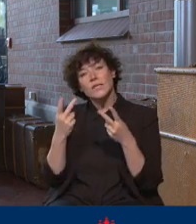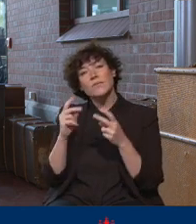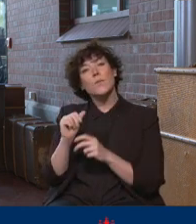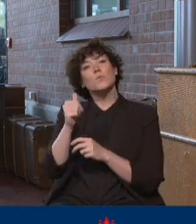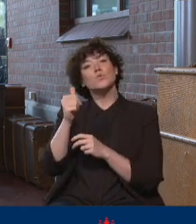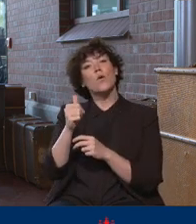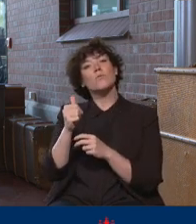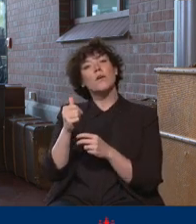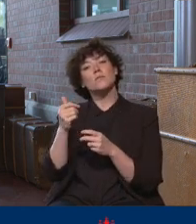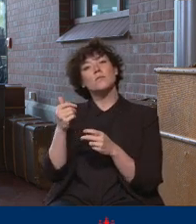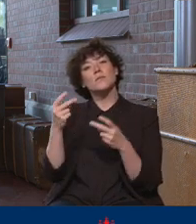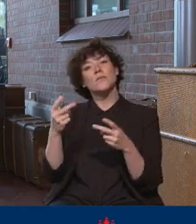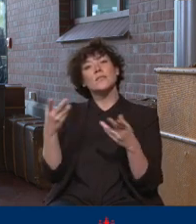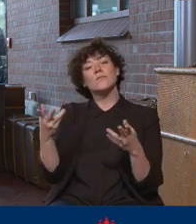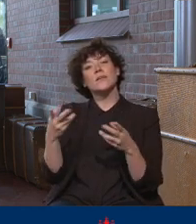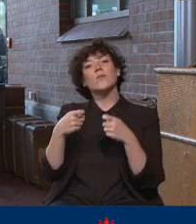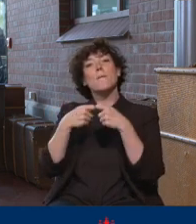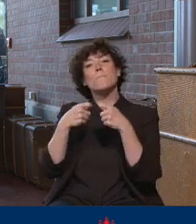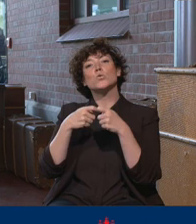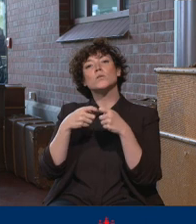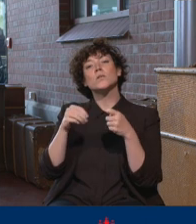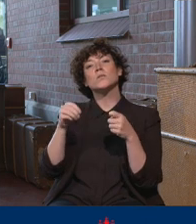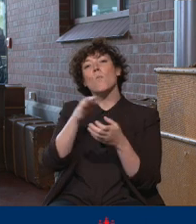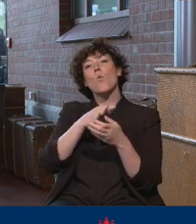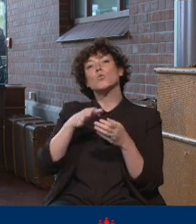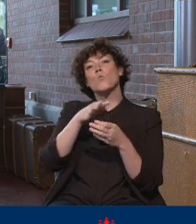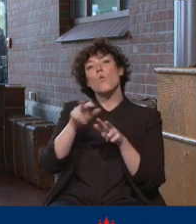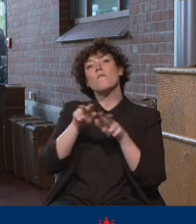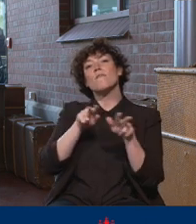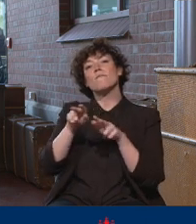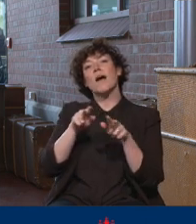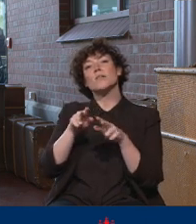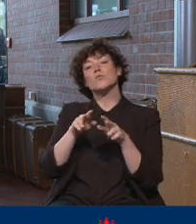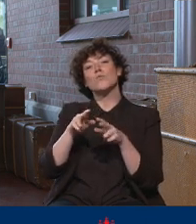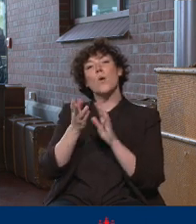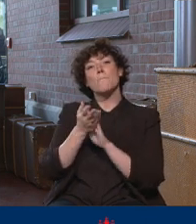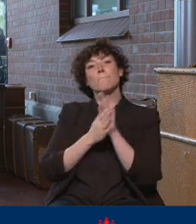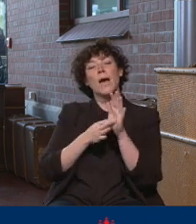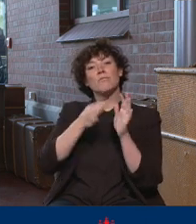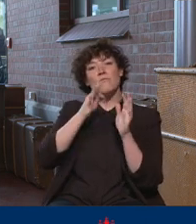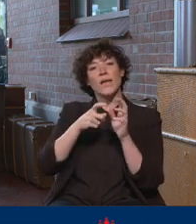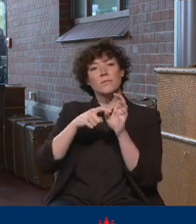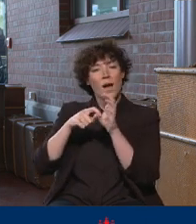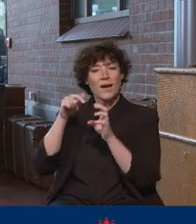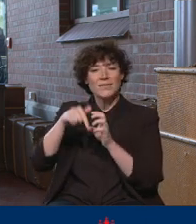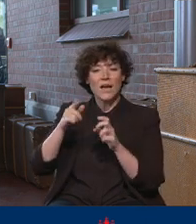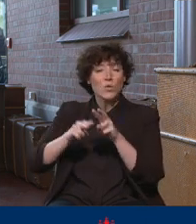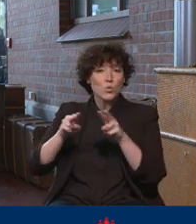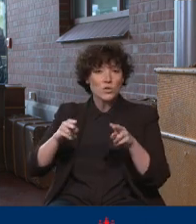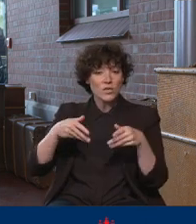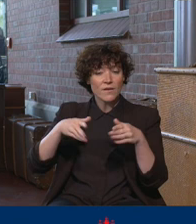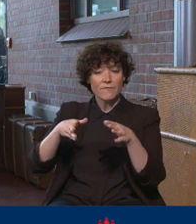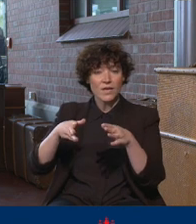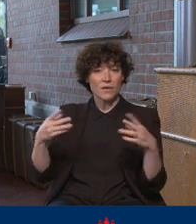bundesmonopolverwaltung für branntwein am haken wo mehrere grünzüge und wegeverbindungen zusammenlaufen das gelände für die